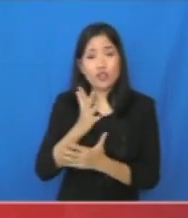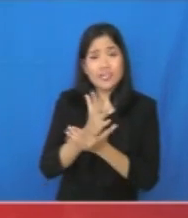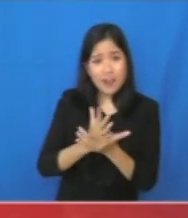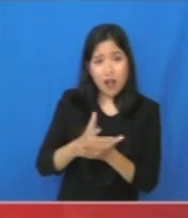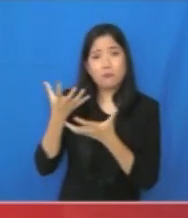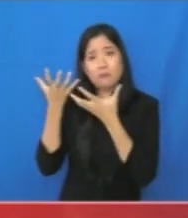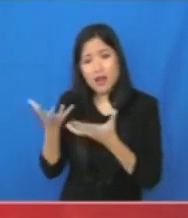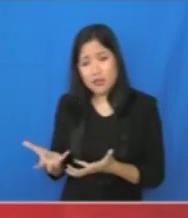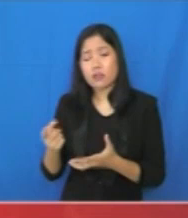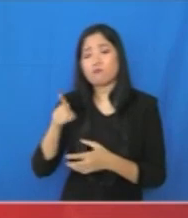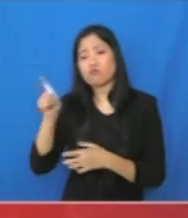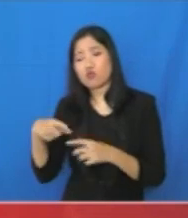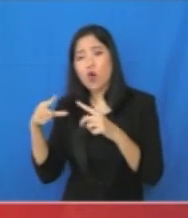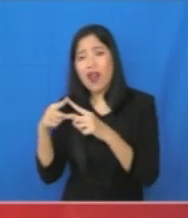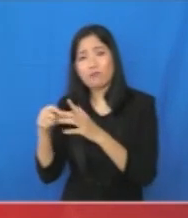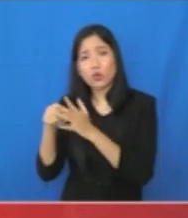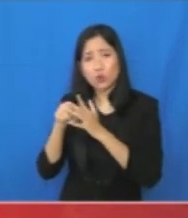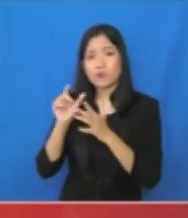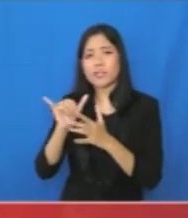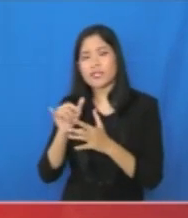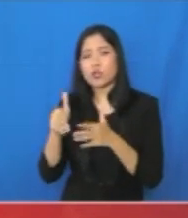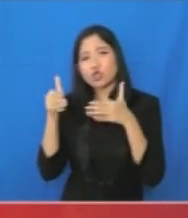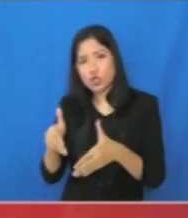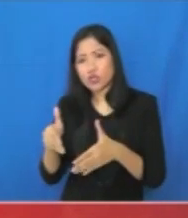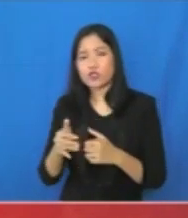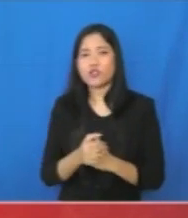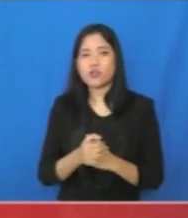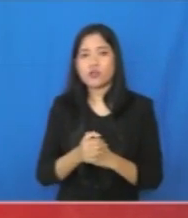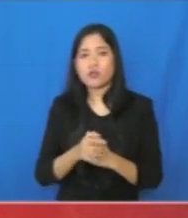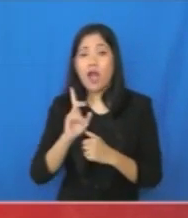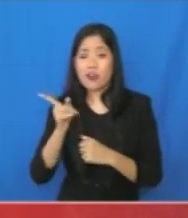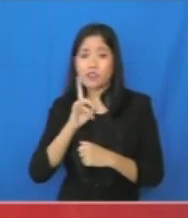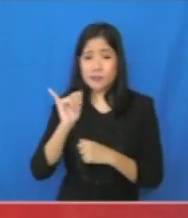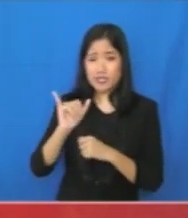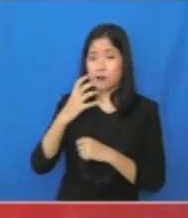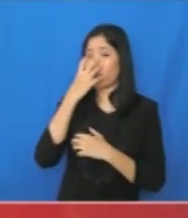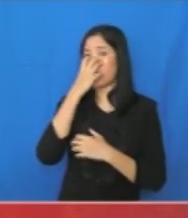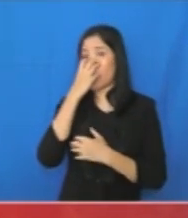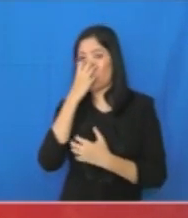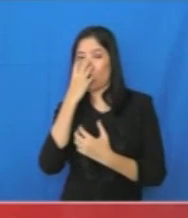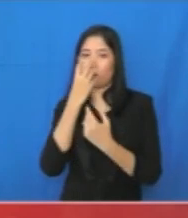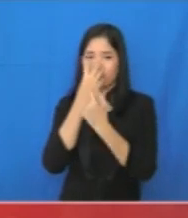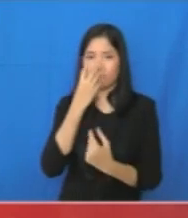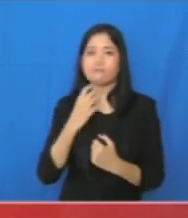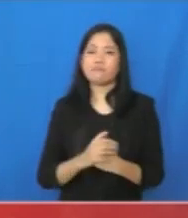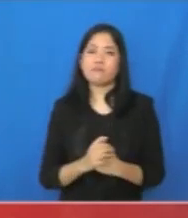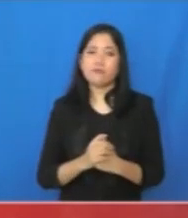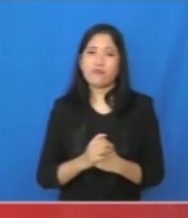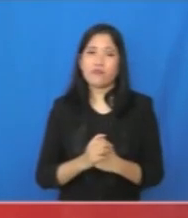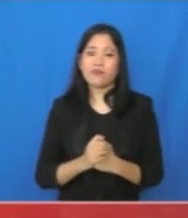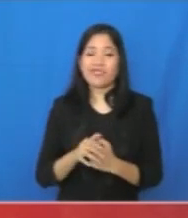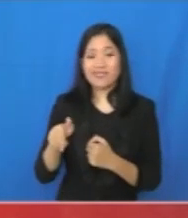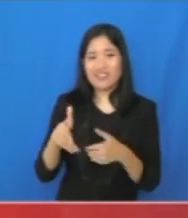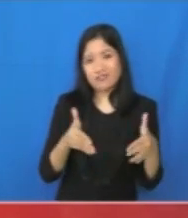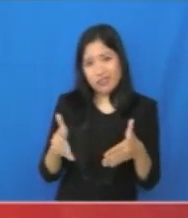membutuhkan alat bantu yang spesifik termasuk ventilator strategi ini kita